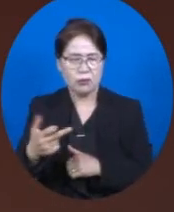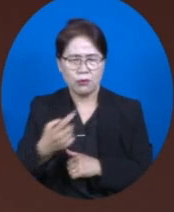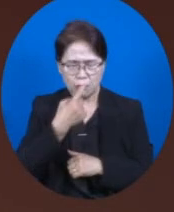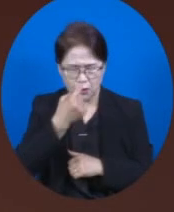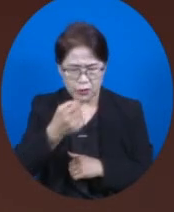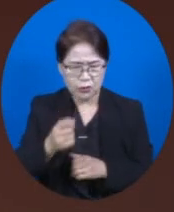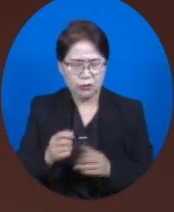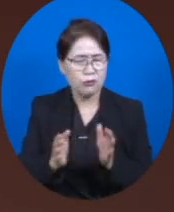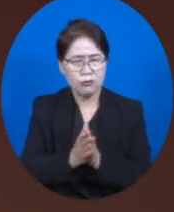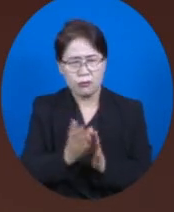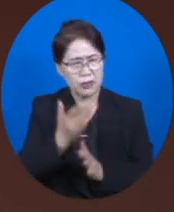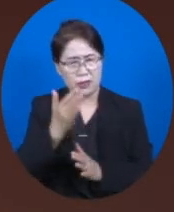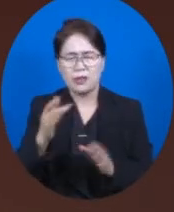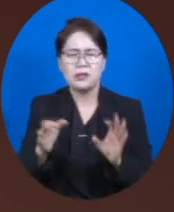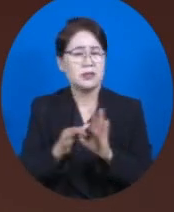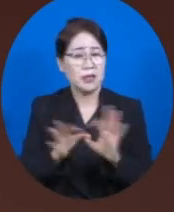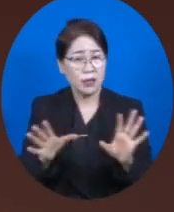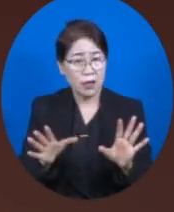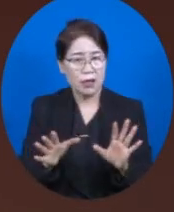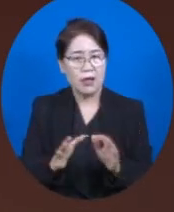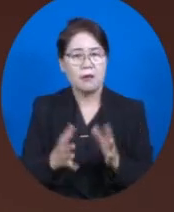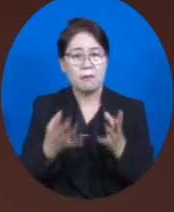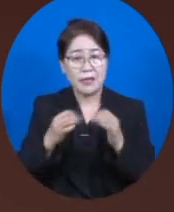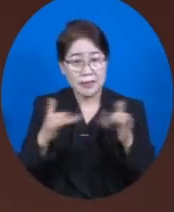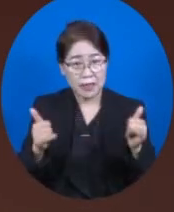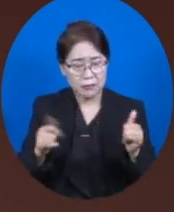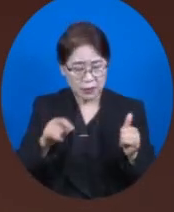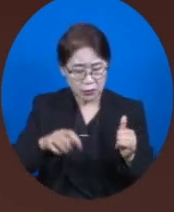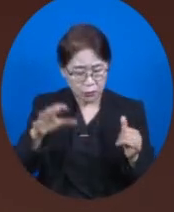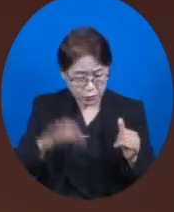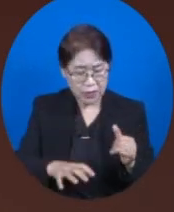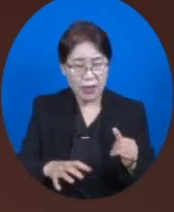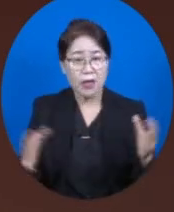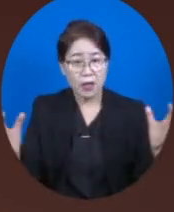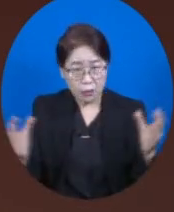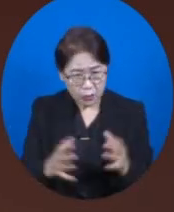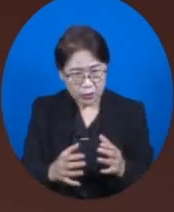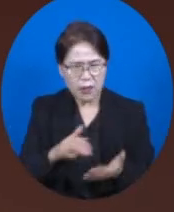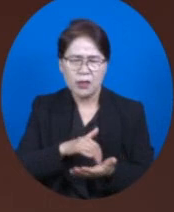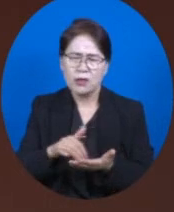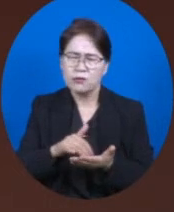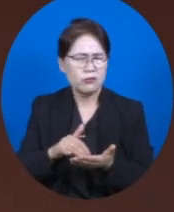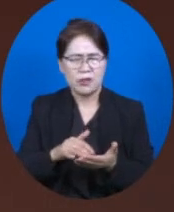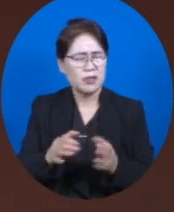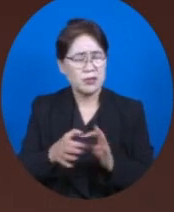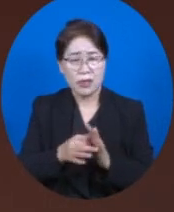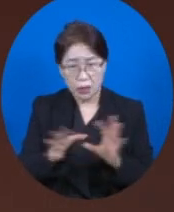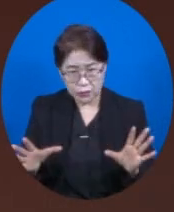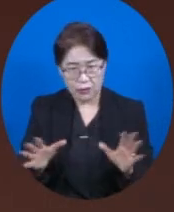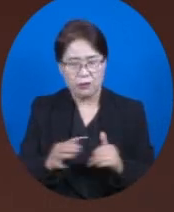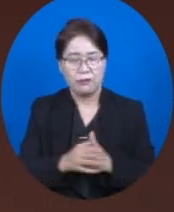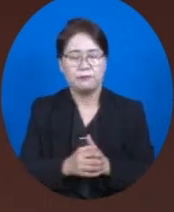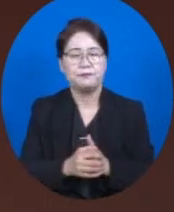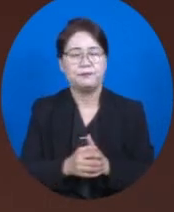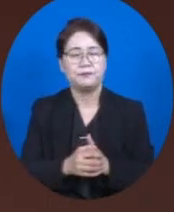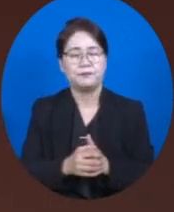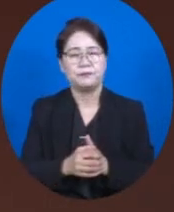화려하느냐 있지 않습니다 얼마나 많은 사람이 곳에 있느냐 숫자의 문제가 아닙니다 여러분